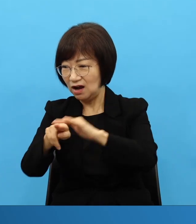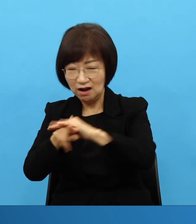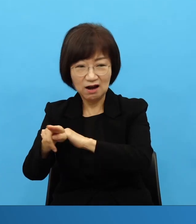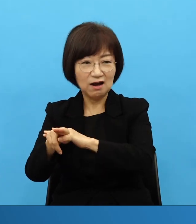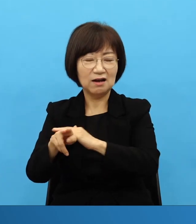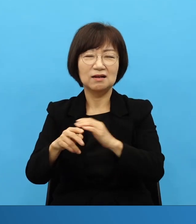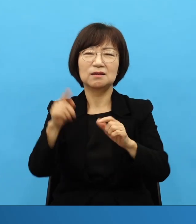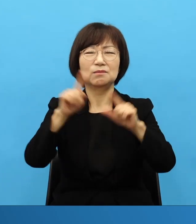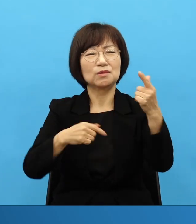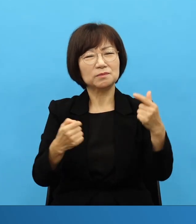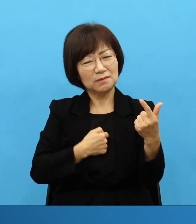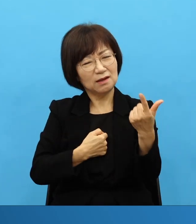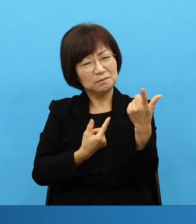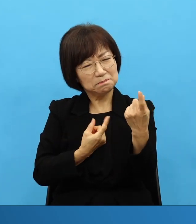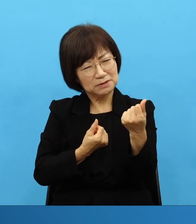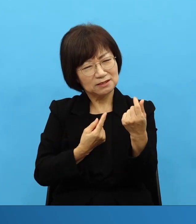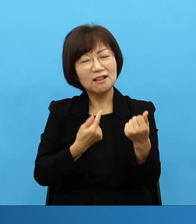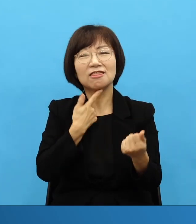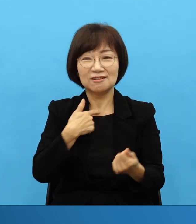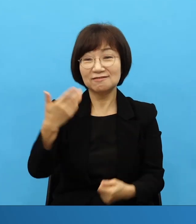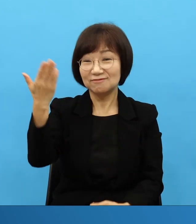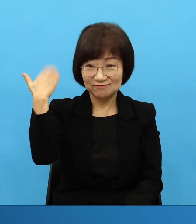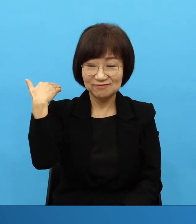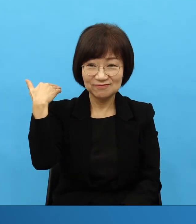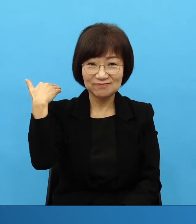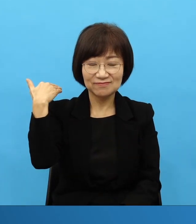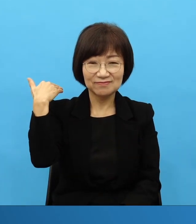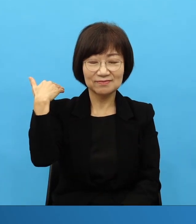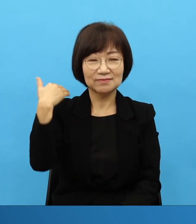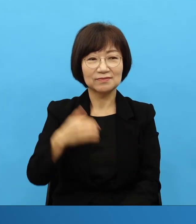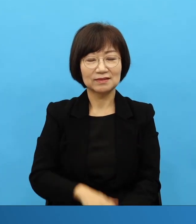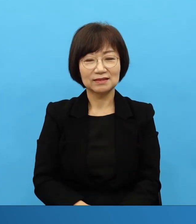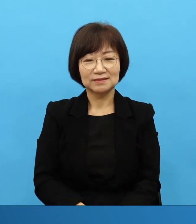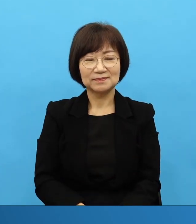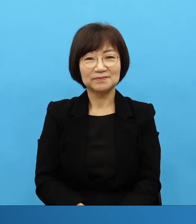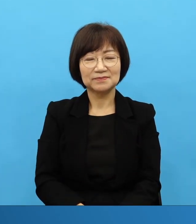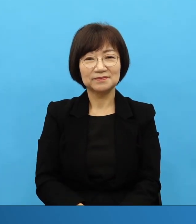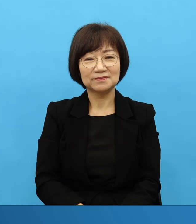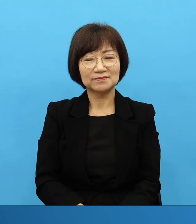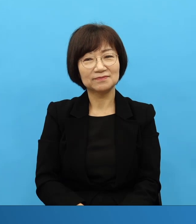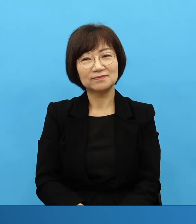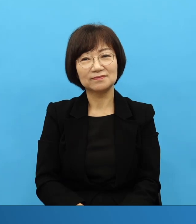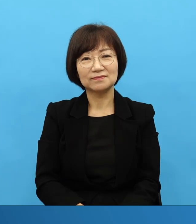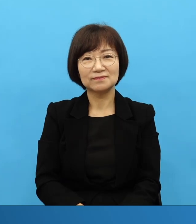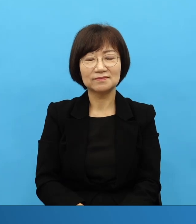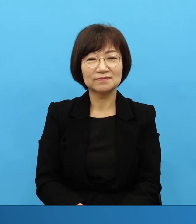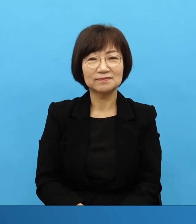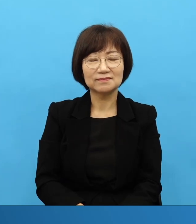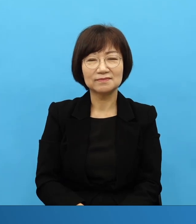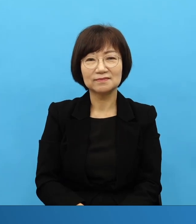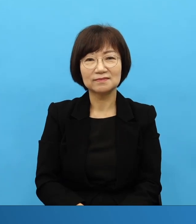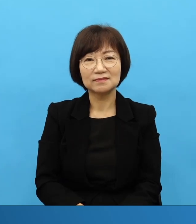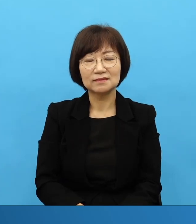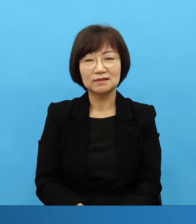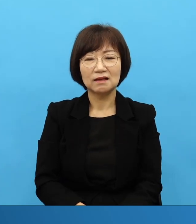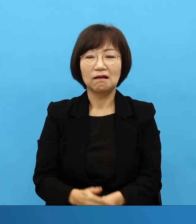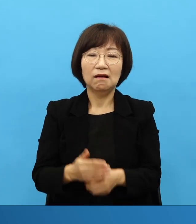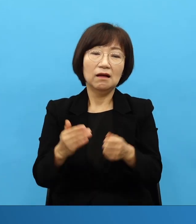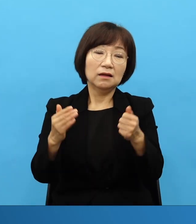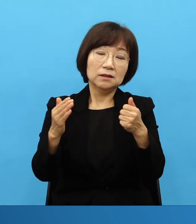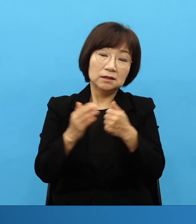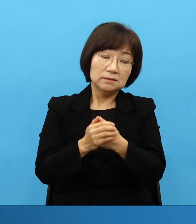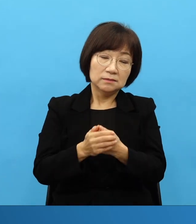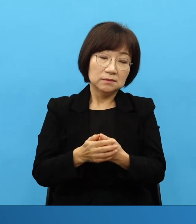And it's the same as them. 제가 그런 수준으로 있은 거예요. And I lived my life in that same 그러니 level. 되질 않죠. And of